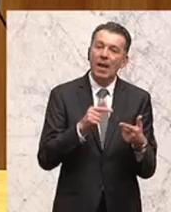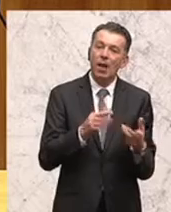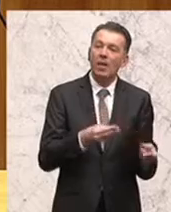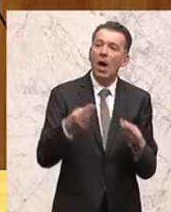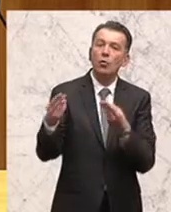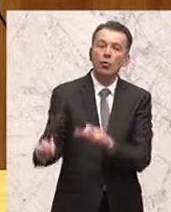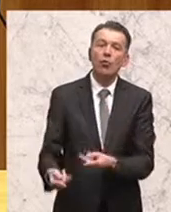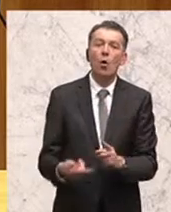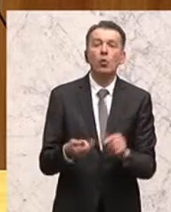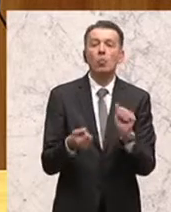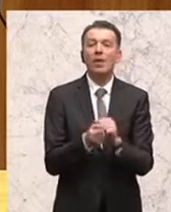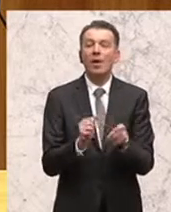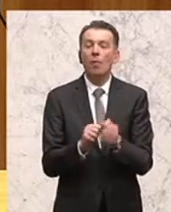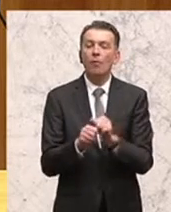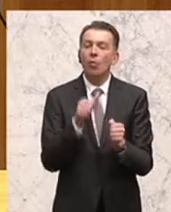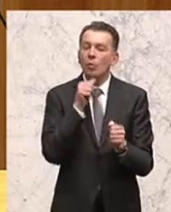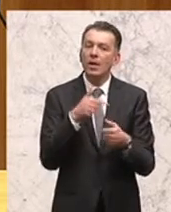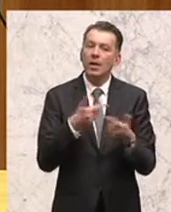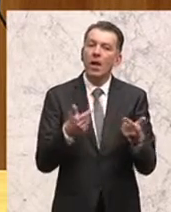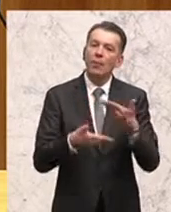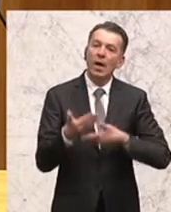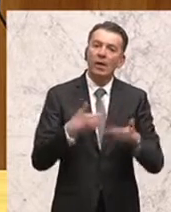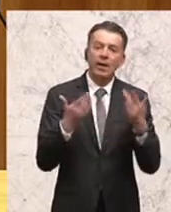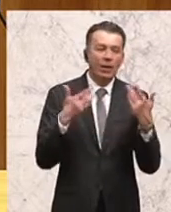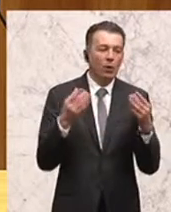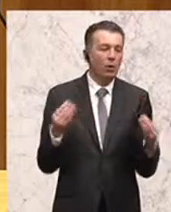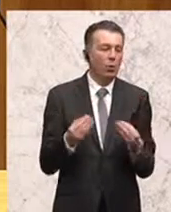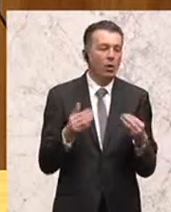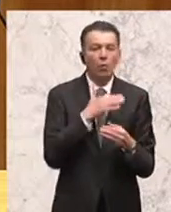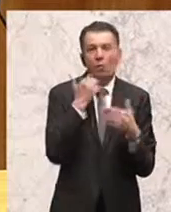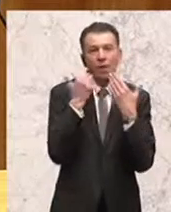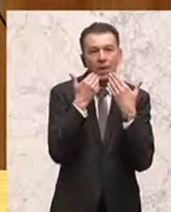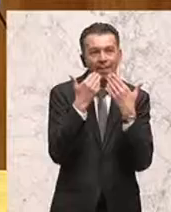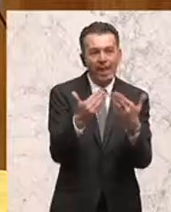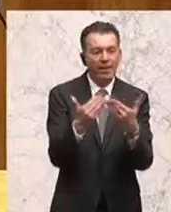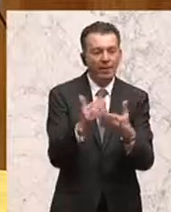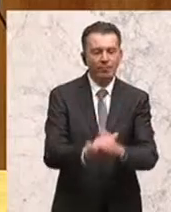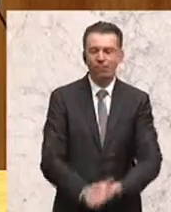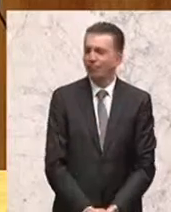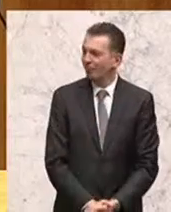Ausfuhr und zur Bekämpfung des illegalen Handels mit Kulturgut gesetzt werden. Vielen Dank.